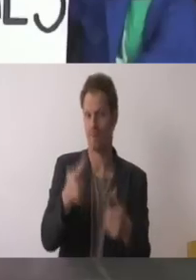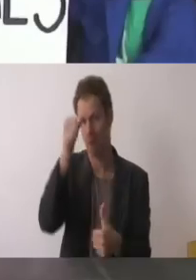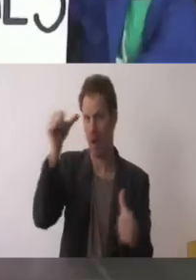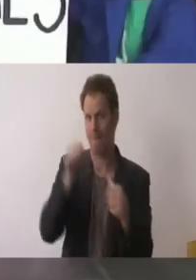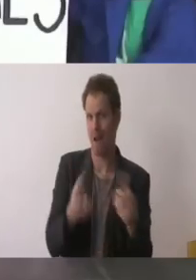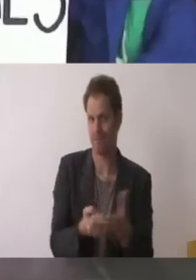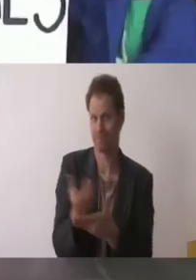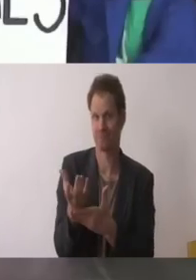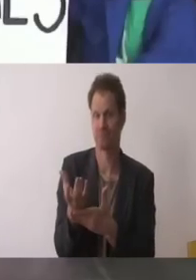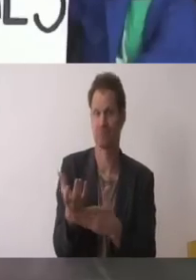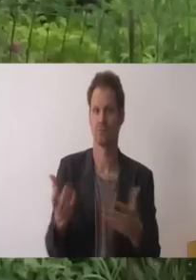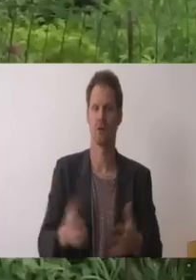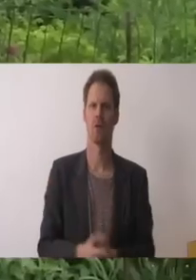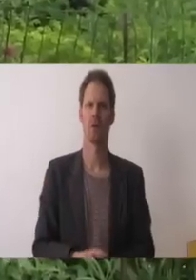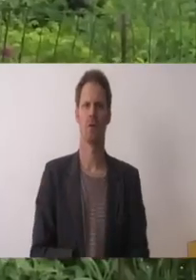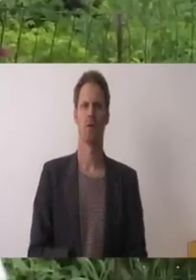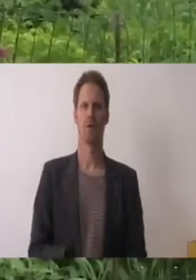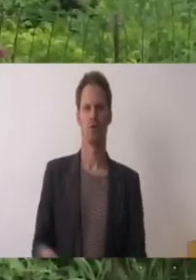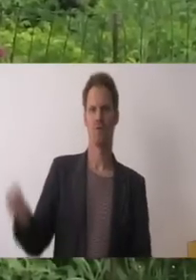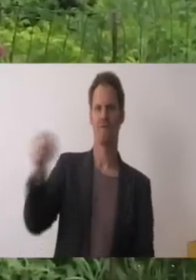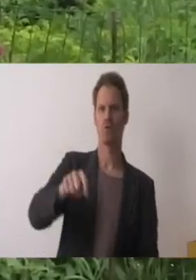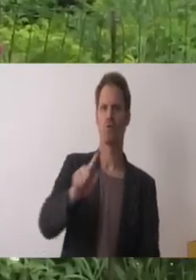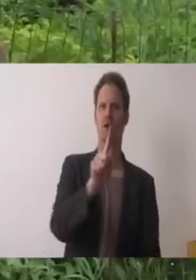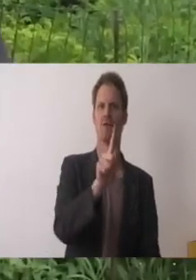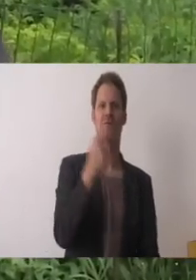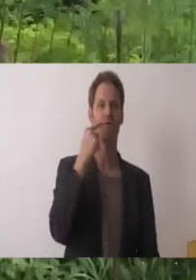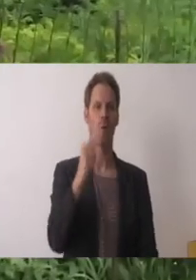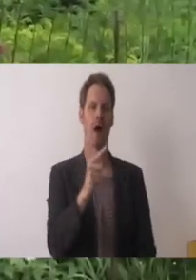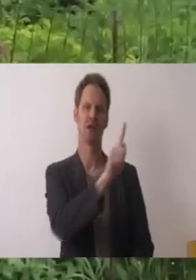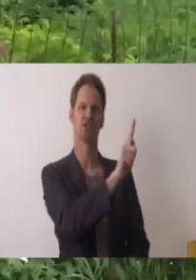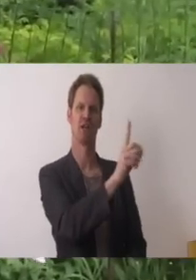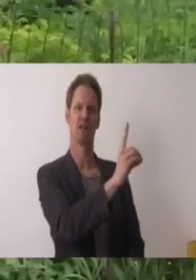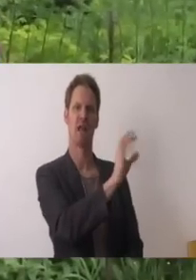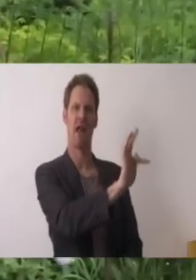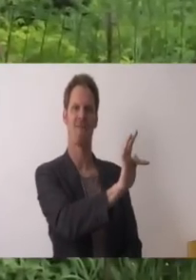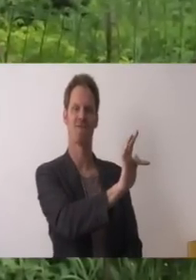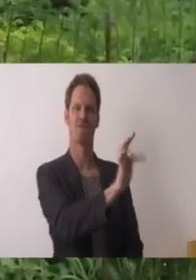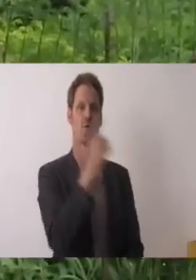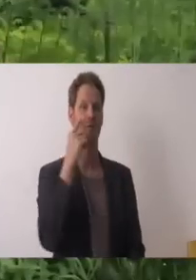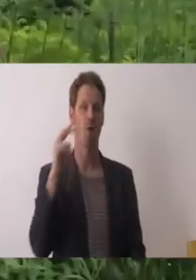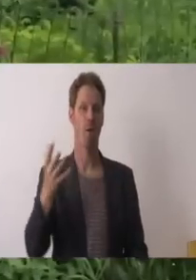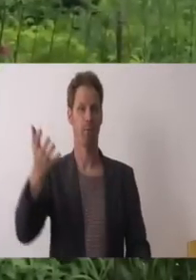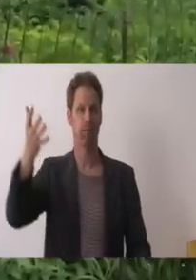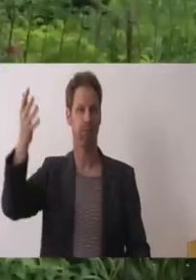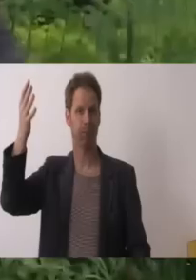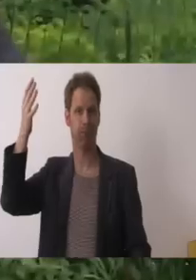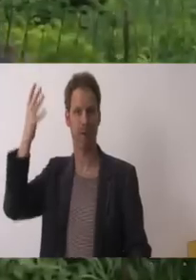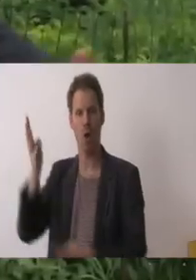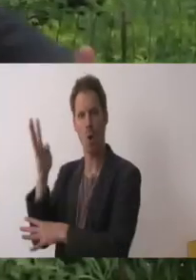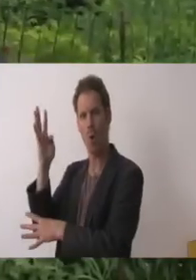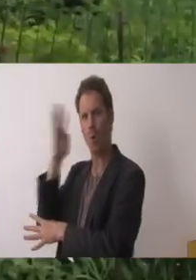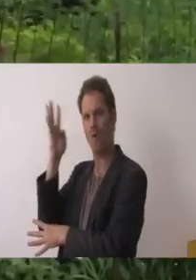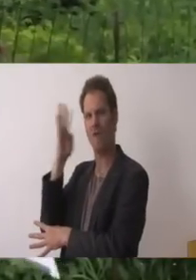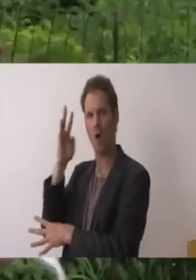de GDF Engie. Alors je suis venu aujourd'hui pour parler à GDF. J'essaye depuis plusieurs jours, au moins depuis